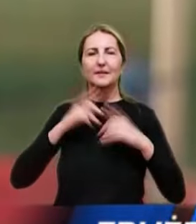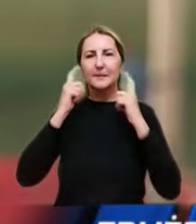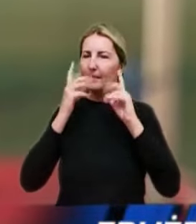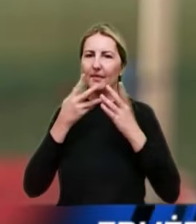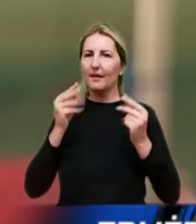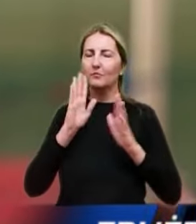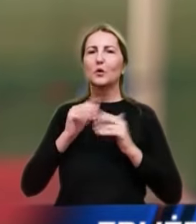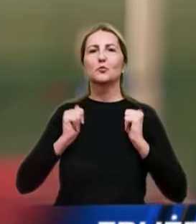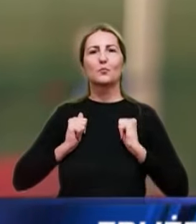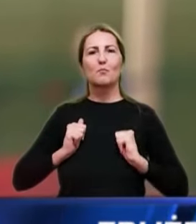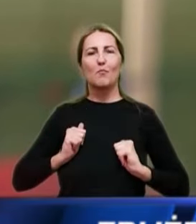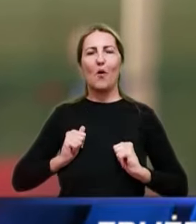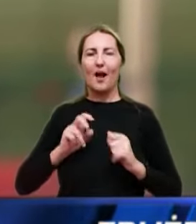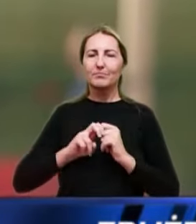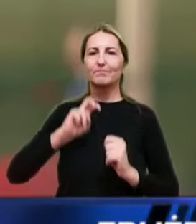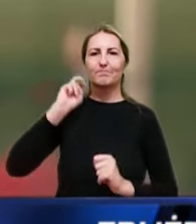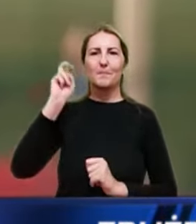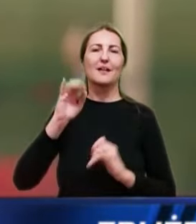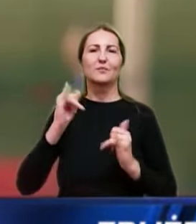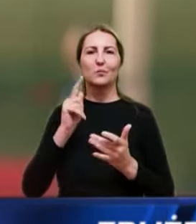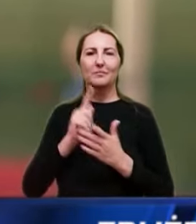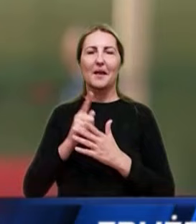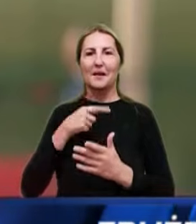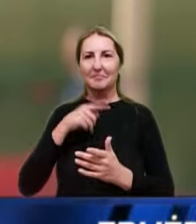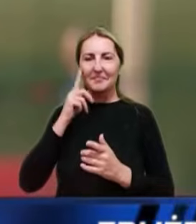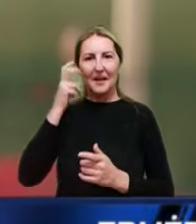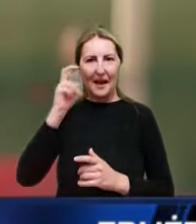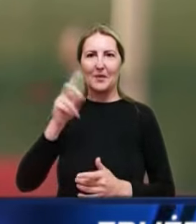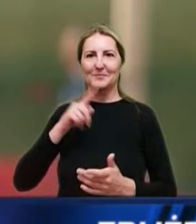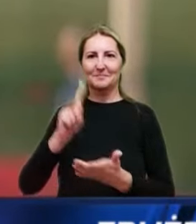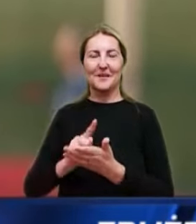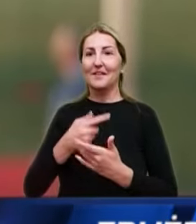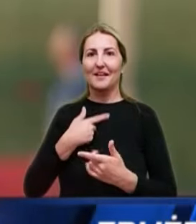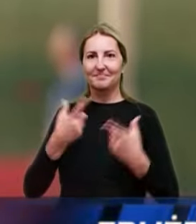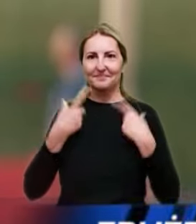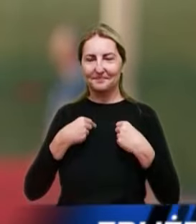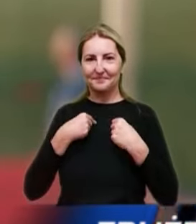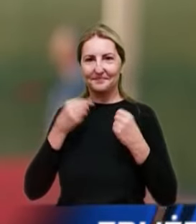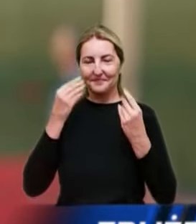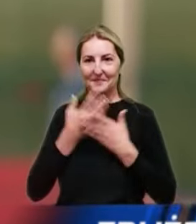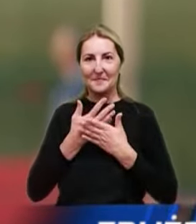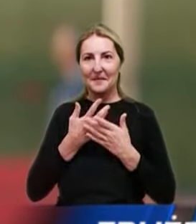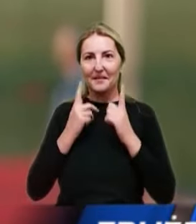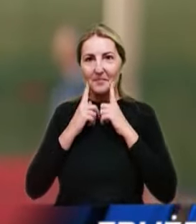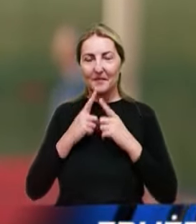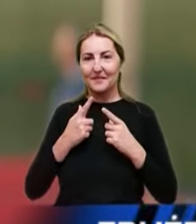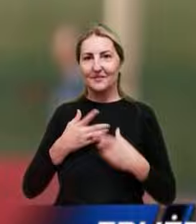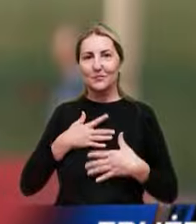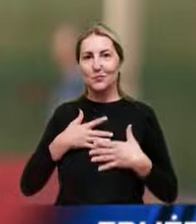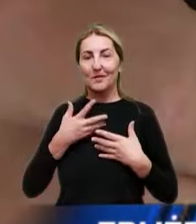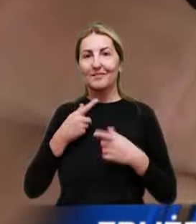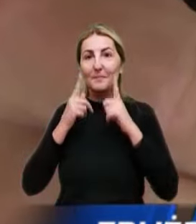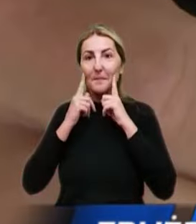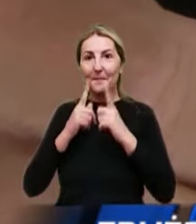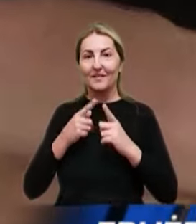żeby poskakać to, co umiem. I życiówka naprawdę, tego się akurat nie spodziewałem, więc było to bardzo, byłem naprawdę w niebie,